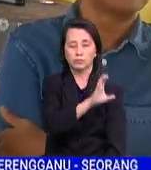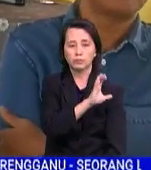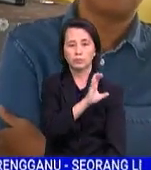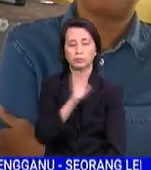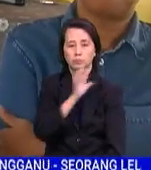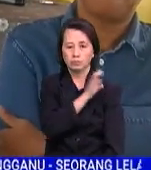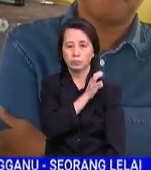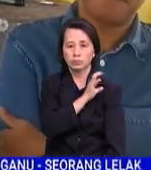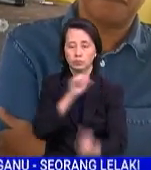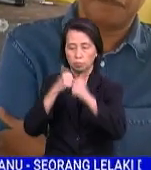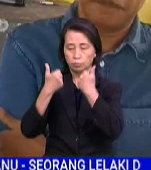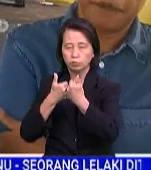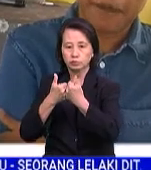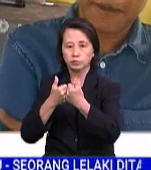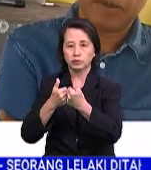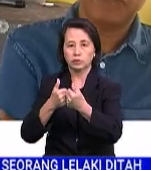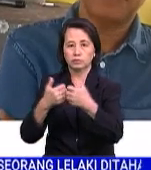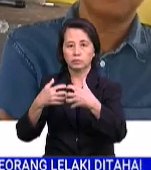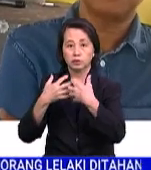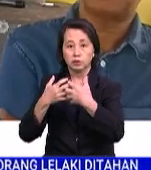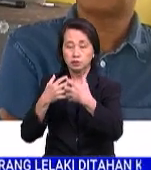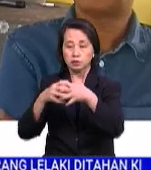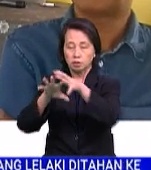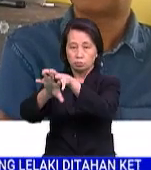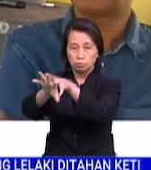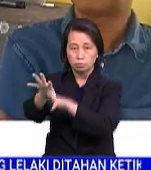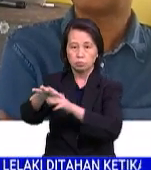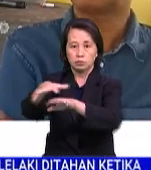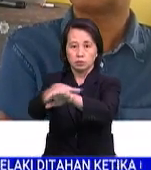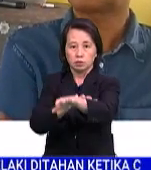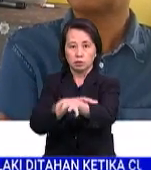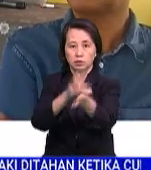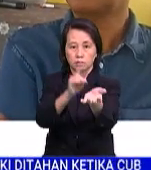Persatuan Pengeluar Sarung Tangan Getah Malaysia, Dr. Supra,